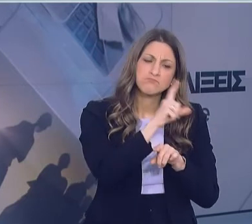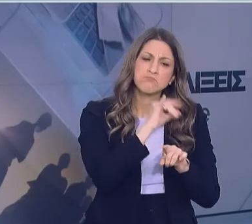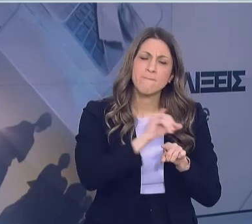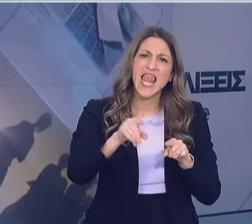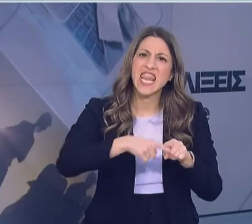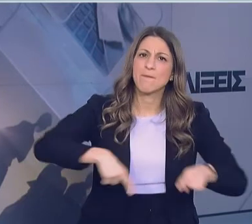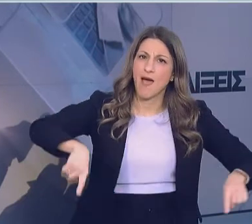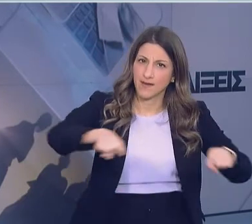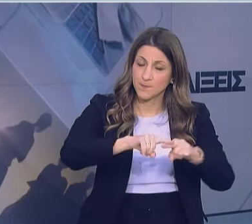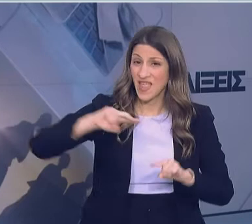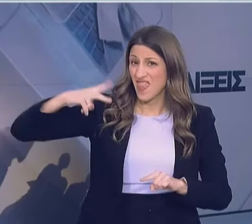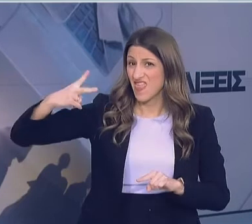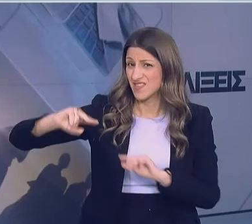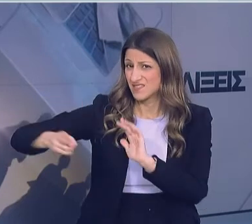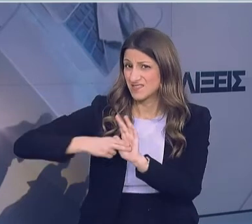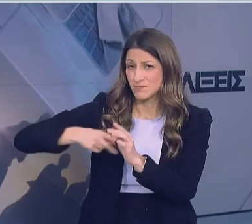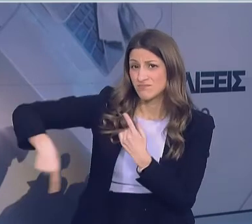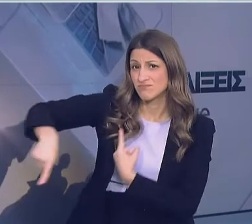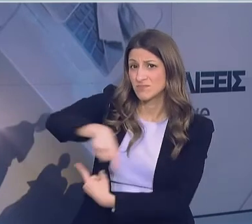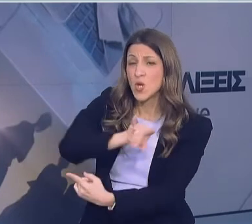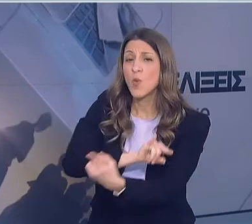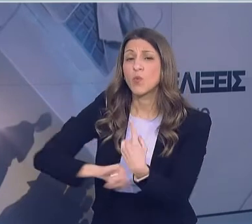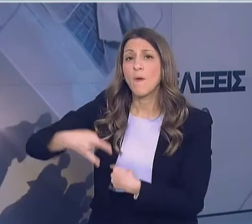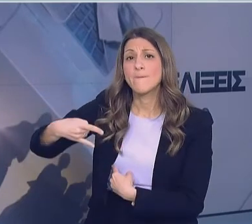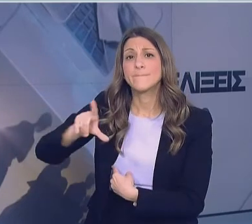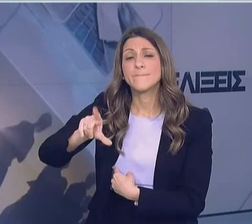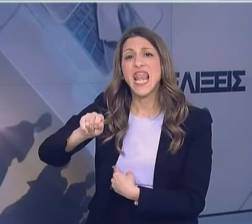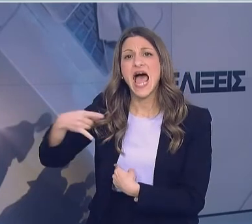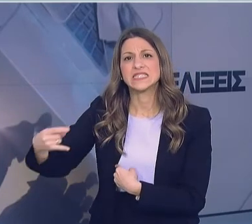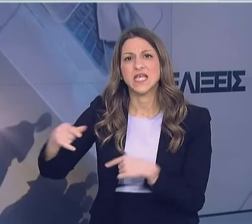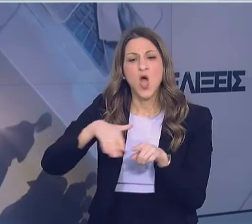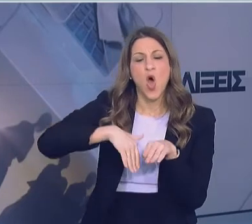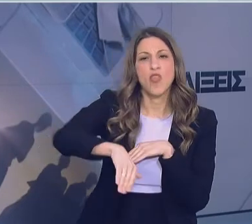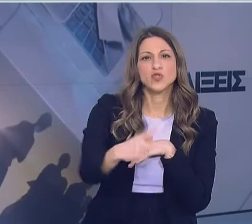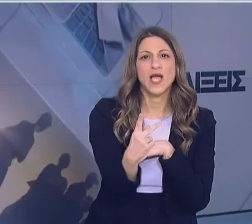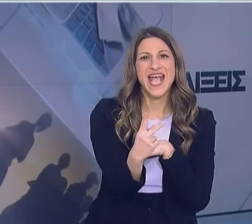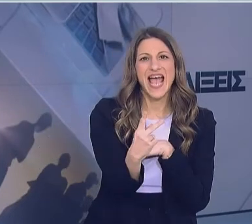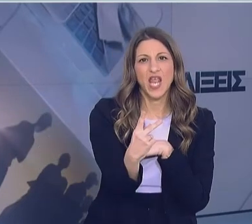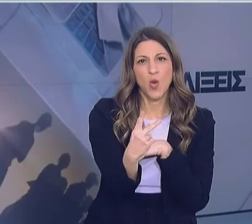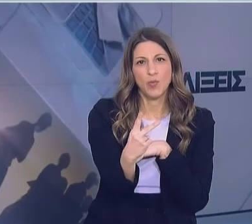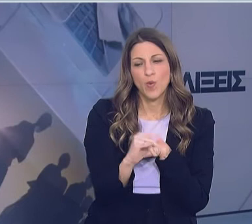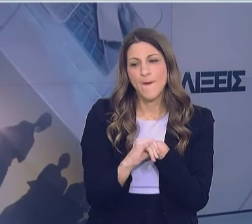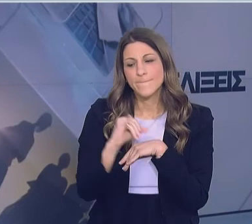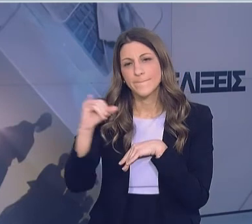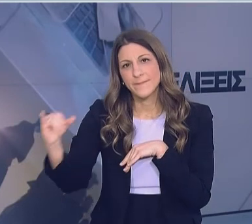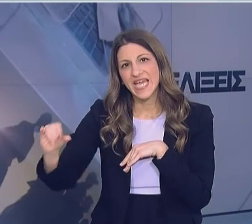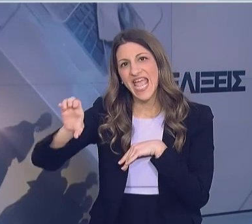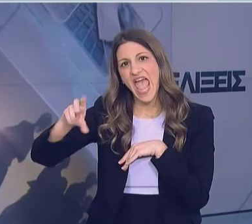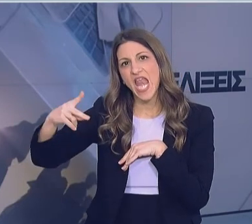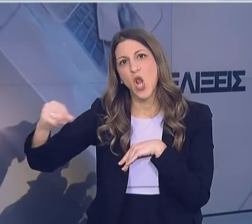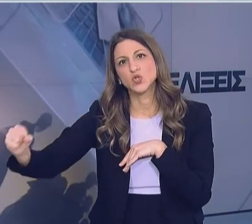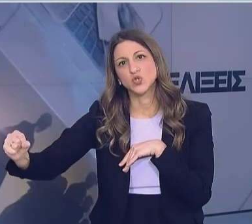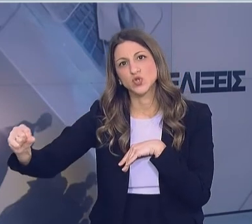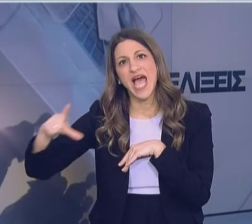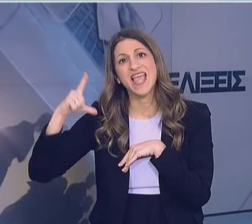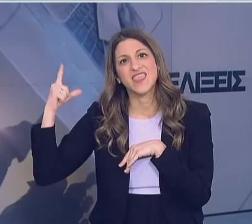Λιμένα. Και η δεύτερη περιοχή είναι η περιοχή Πλάζ Αγιάς από Κανελοπούλου, περικλείοντας όλη την περιοχή παρά το έλος Αγιάς.